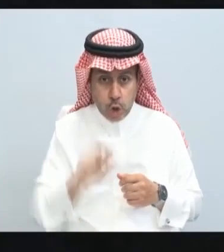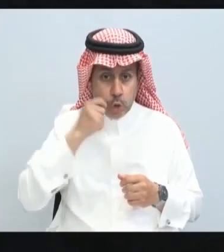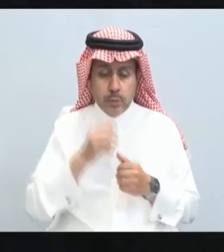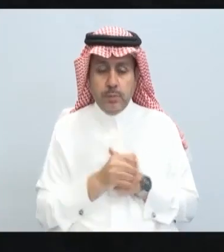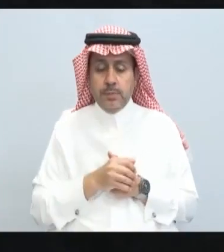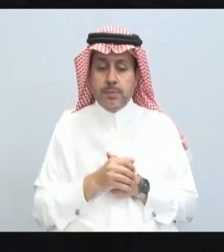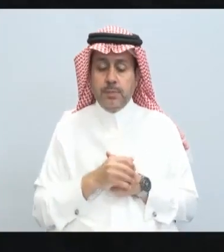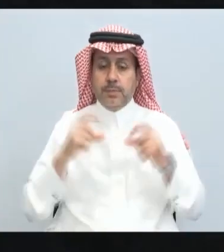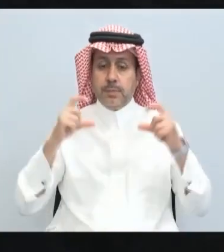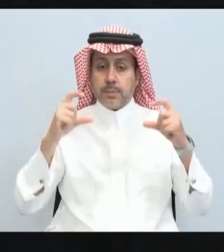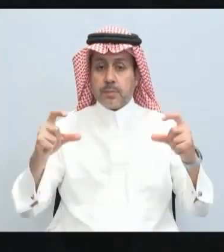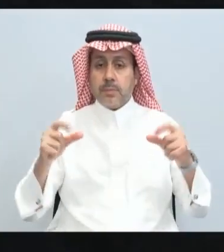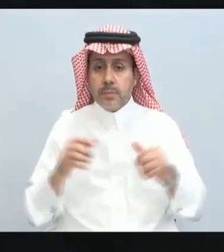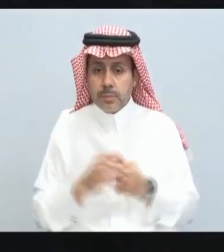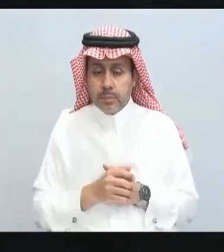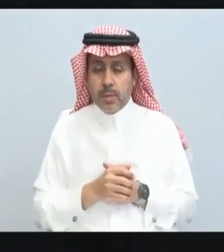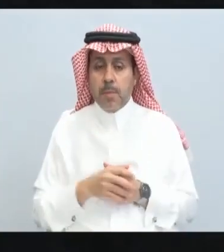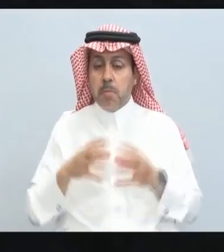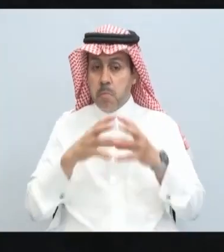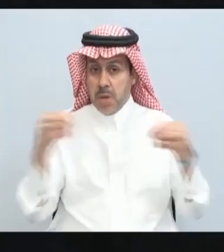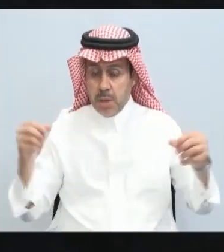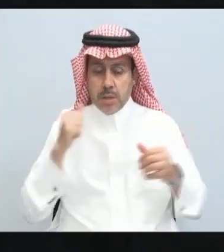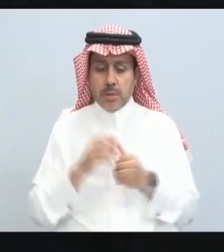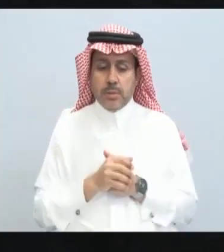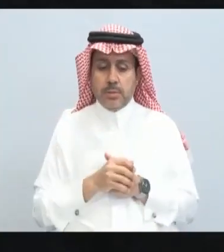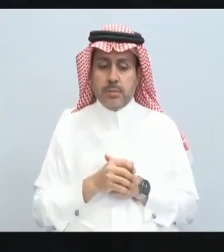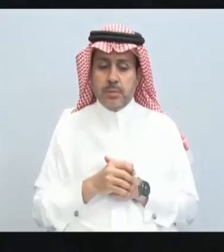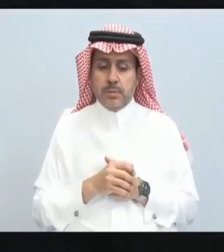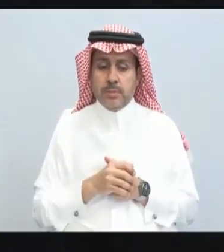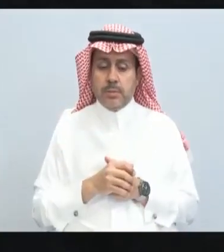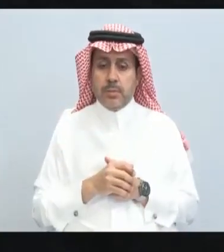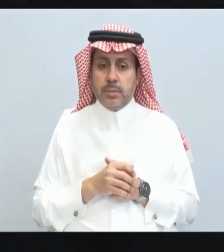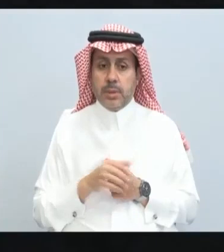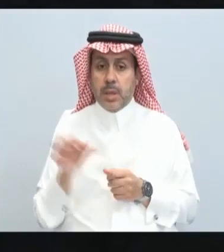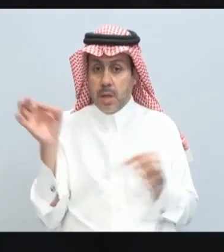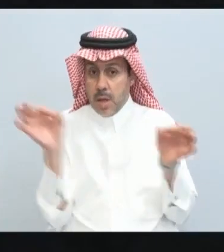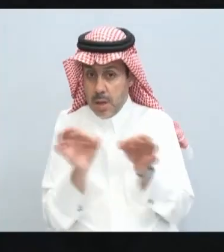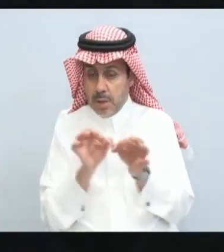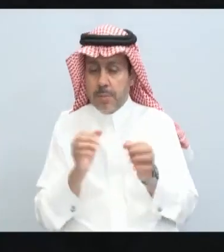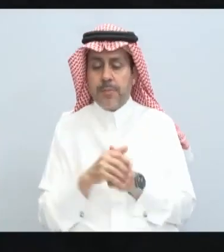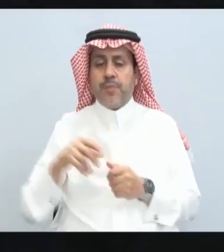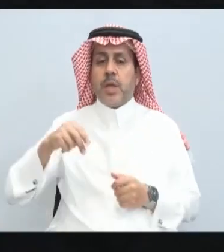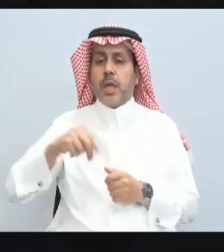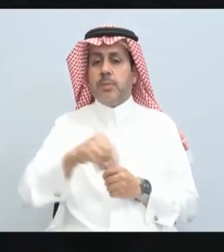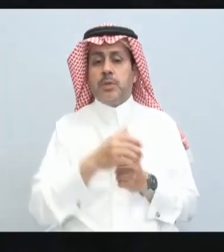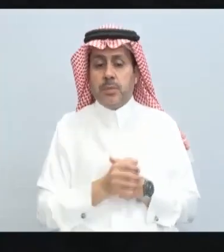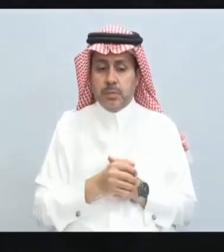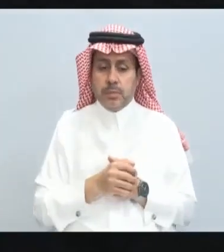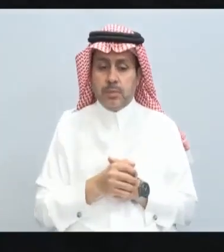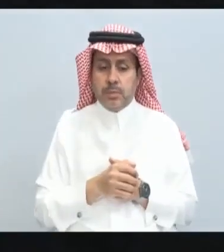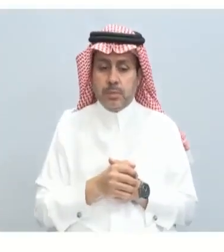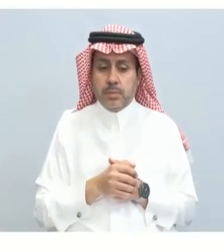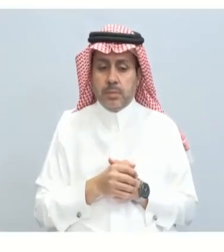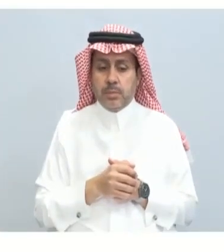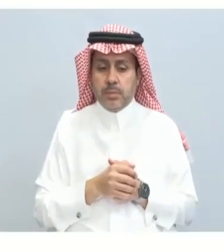دلت على ان هذه الكلمه استعملت في غيره معناها الاصلي الذي وضعت له في اللغه لقرينه لقرينه هي يمشي هي دلت على ان الكلمه